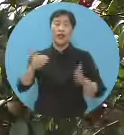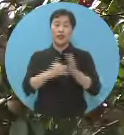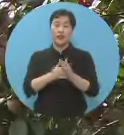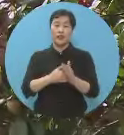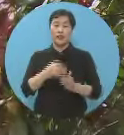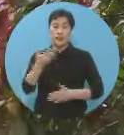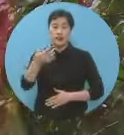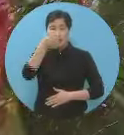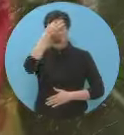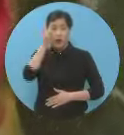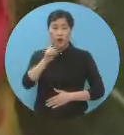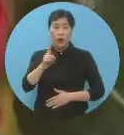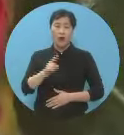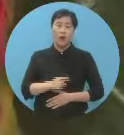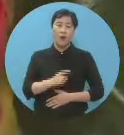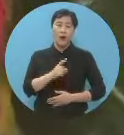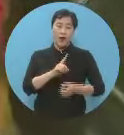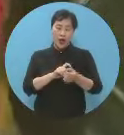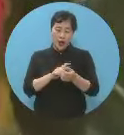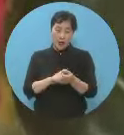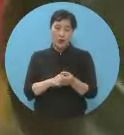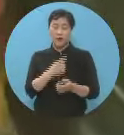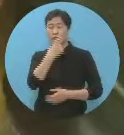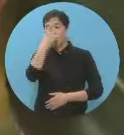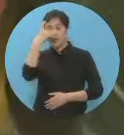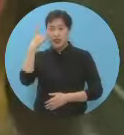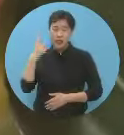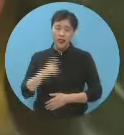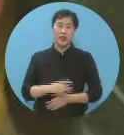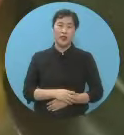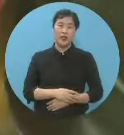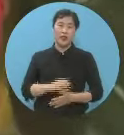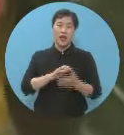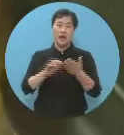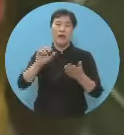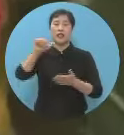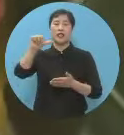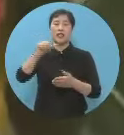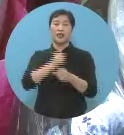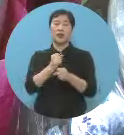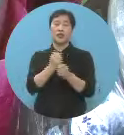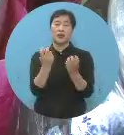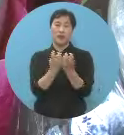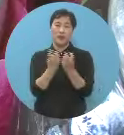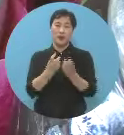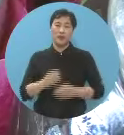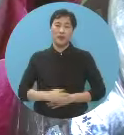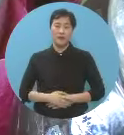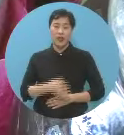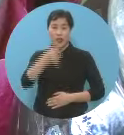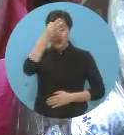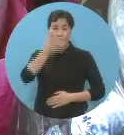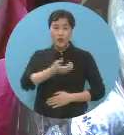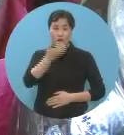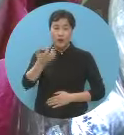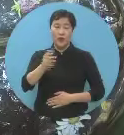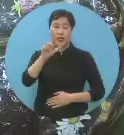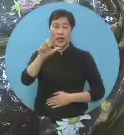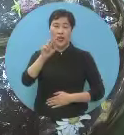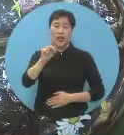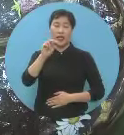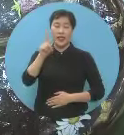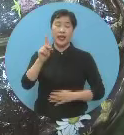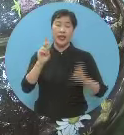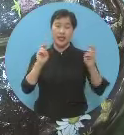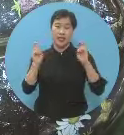동백 향초와 고체 향수, 미스트 등 5가지 제조 방법입니다. 기술을 이전받은 LNK